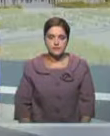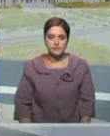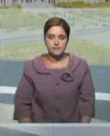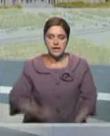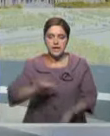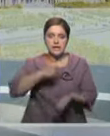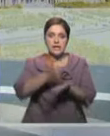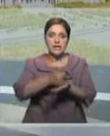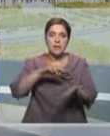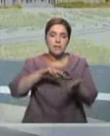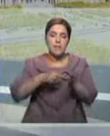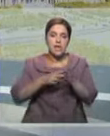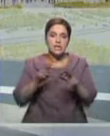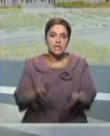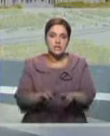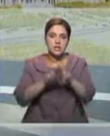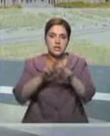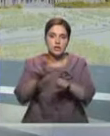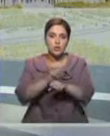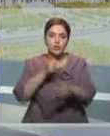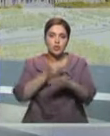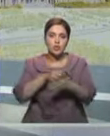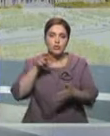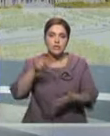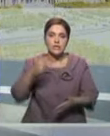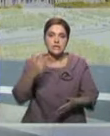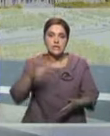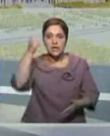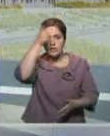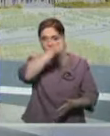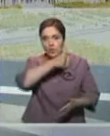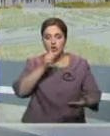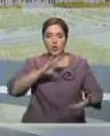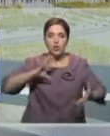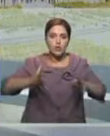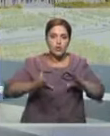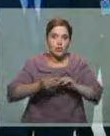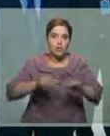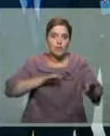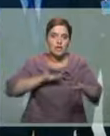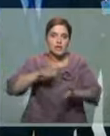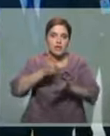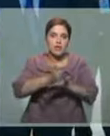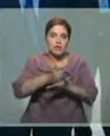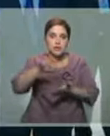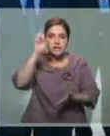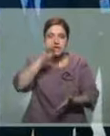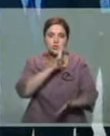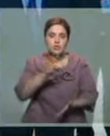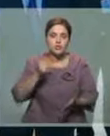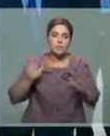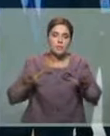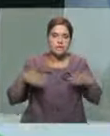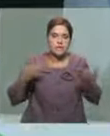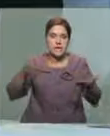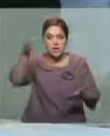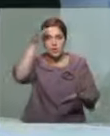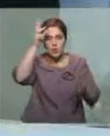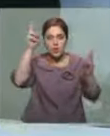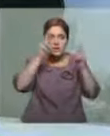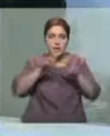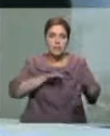Генеральный план столицы скорректирован до 2030 года. Итоговый макет главного города страны Нурсултана Назарбаева сегодня представили в научно-исследовательском